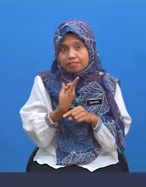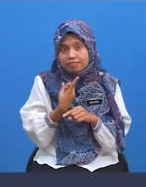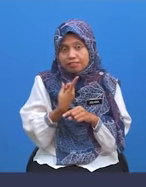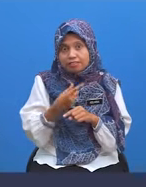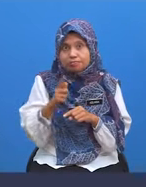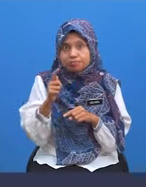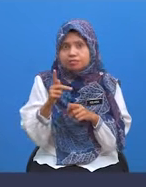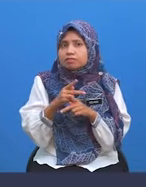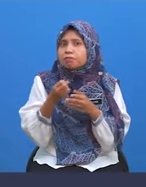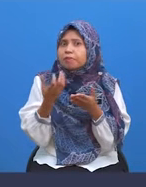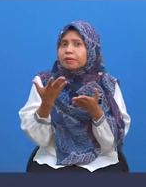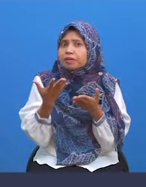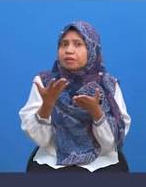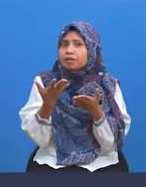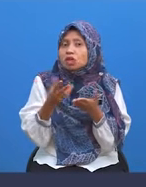2.5.